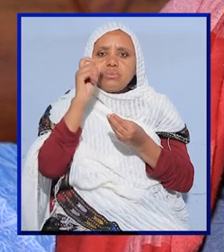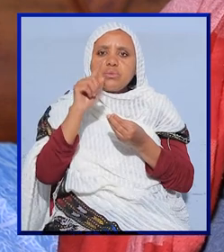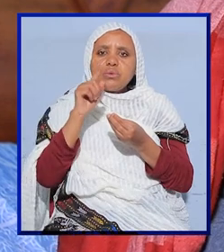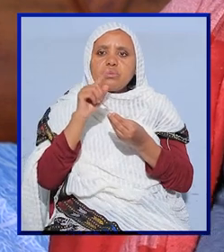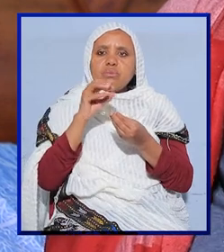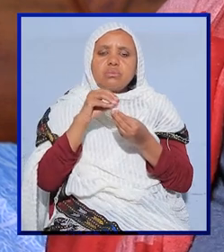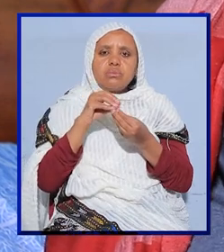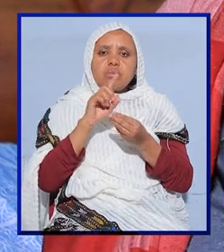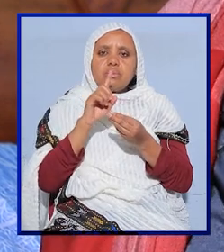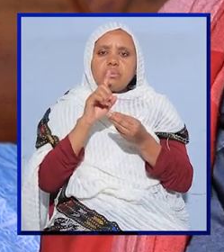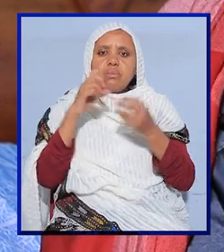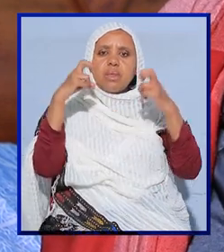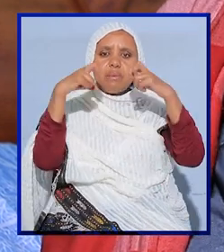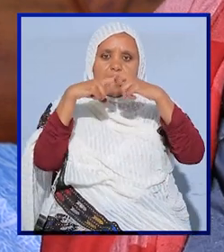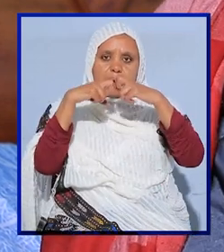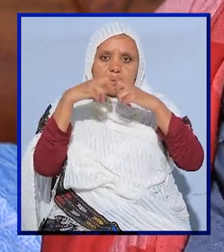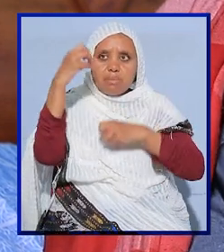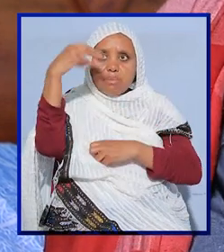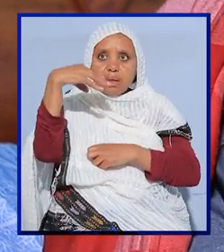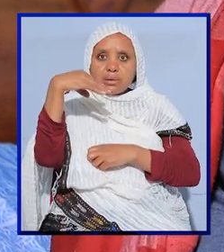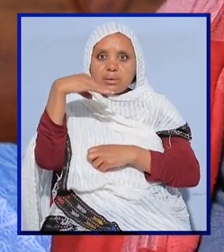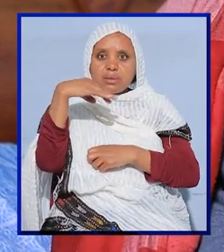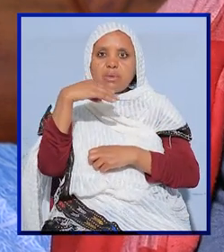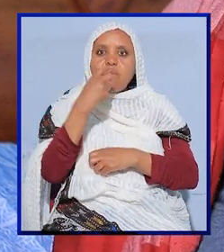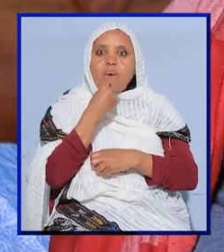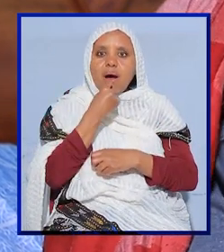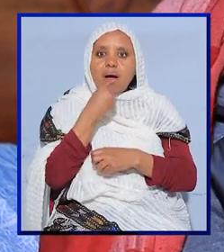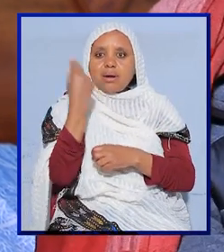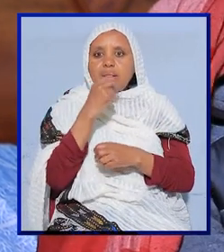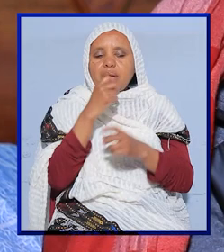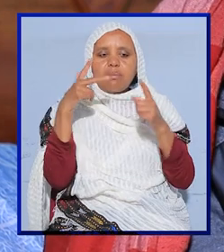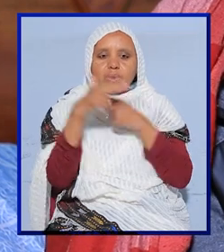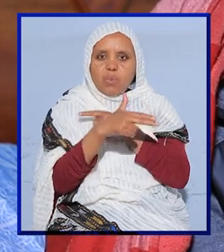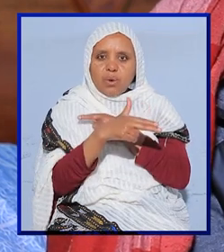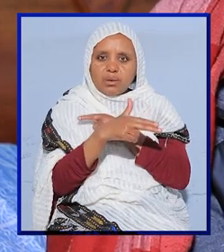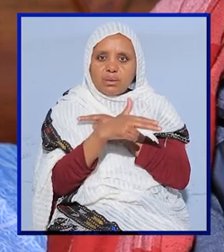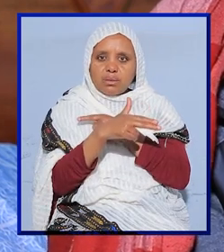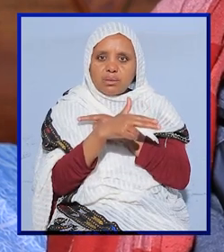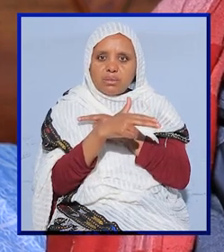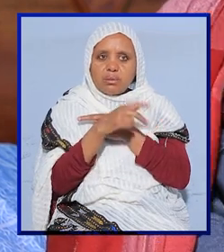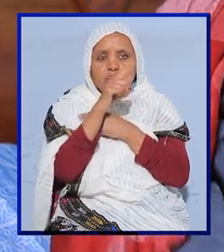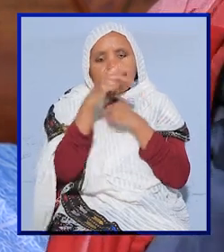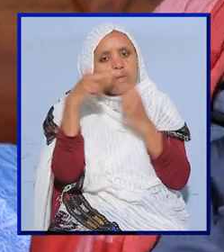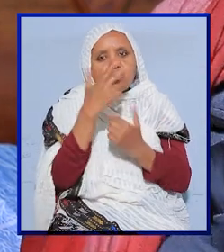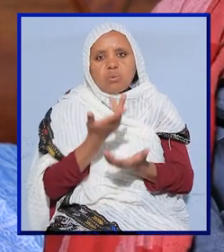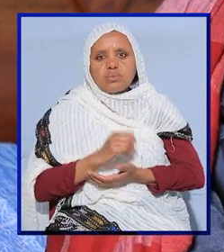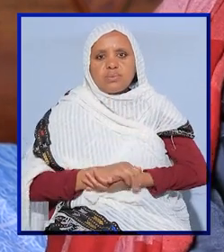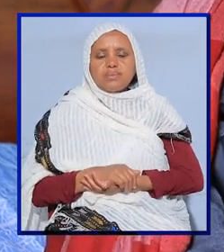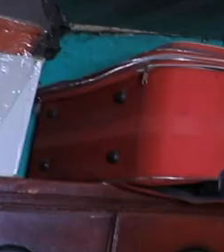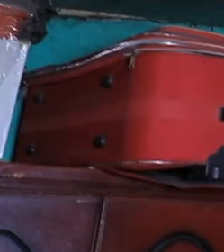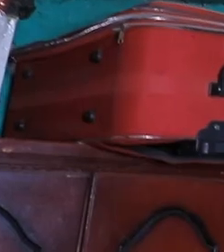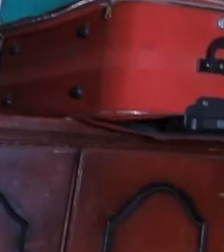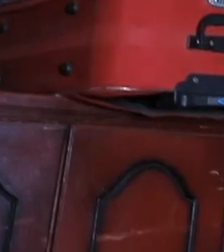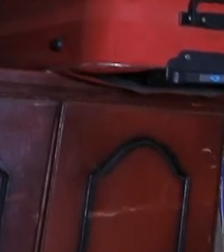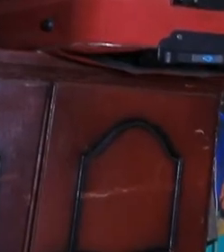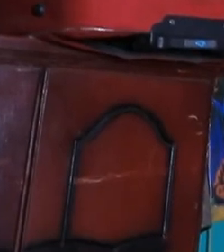እሱም ብሶ አይደለም መብራት ውሃ እንዳንጠቀም ተቆረጠ እነሱ አስቆረጡት